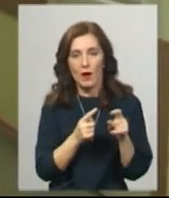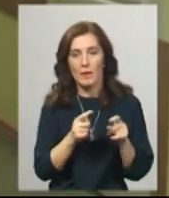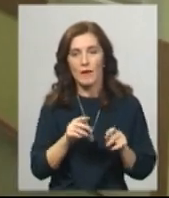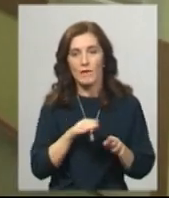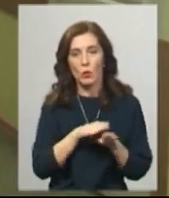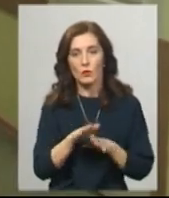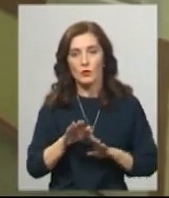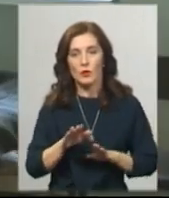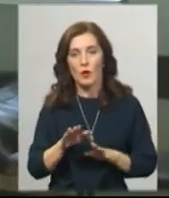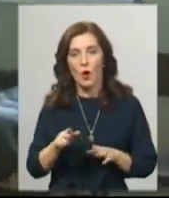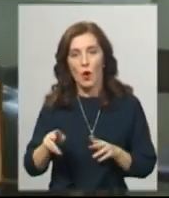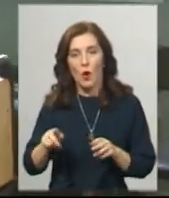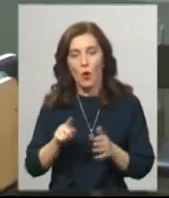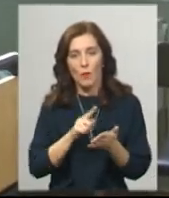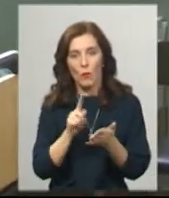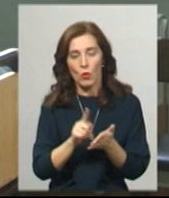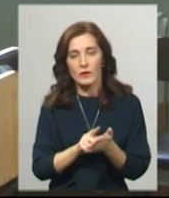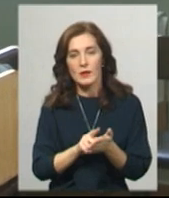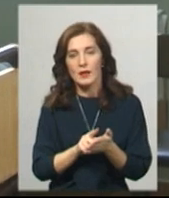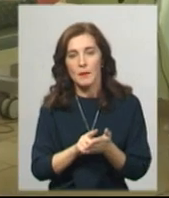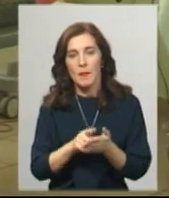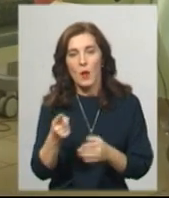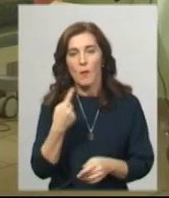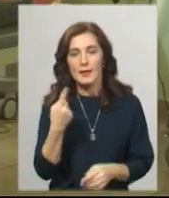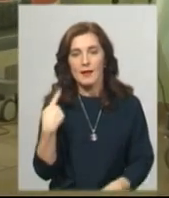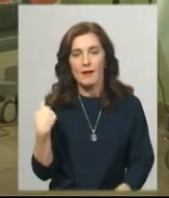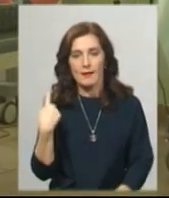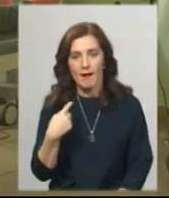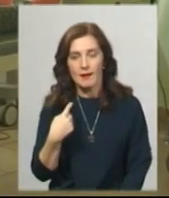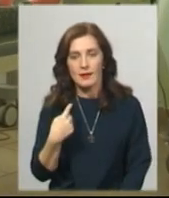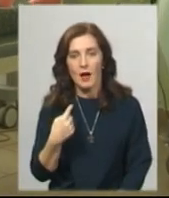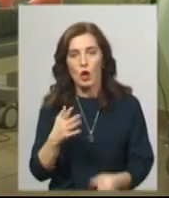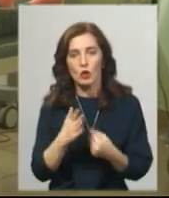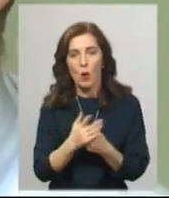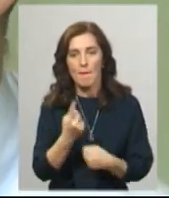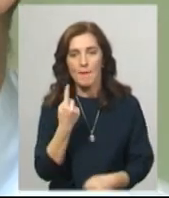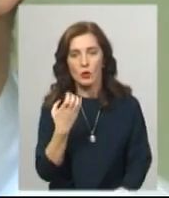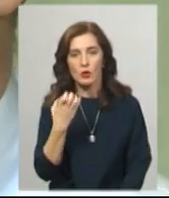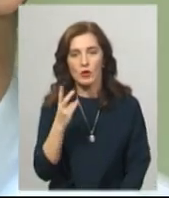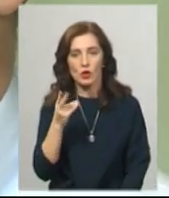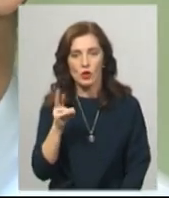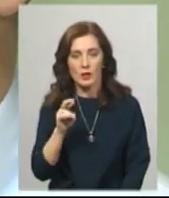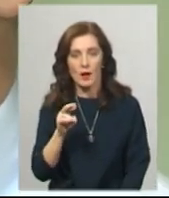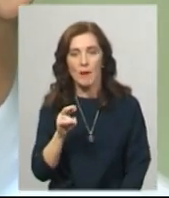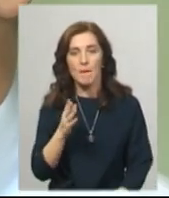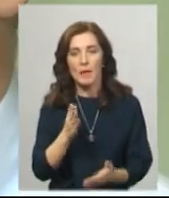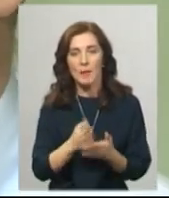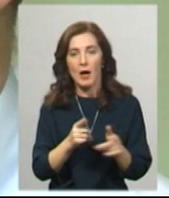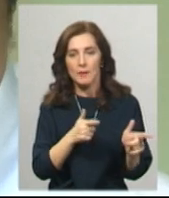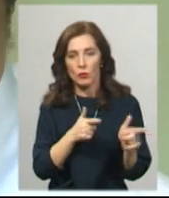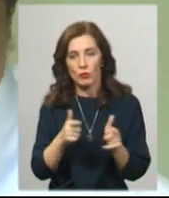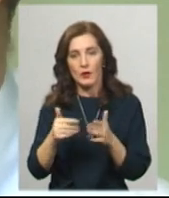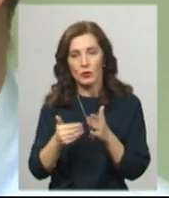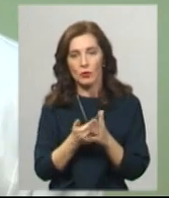директора комунального неприбуткового підприємства Хмельницька обласна лікарня Олексія Підмурняка, до 1 січня керівництво лікарні має підготувати